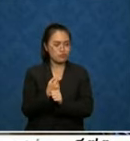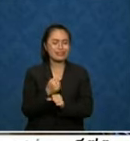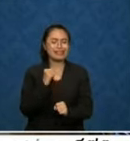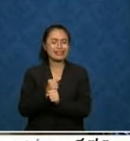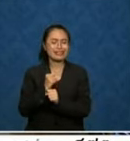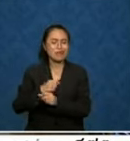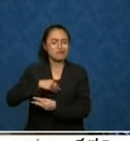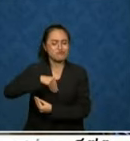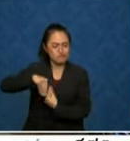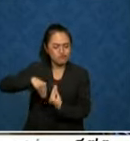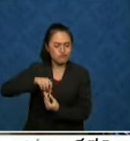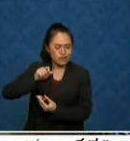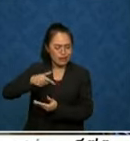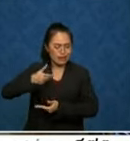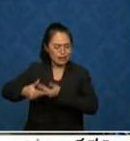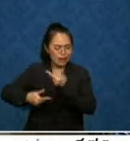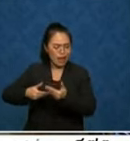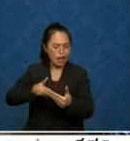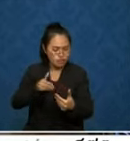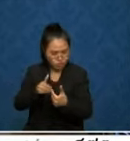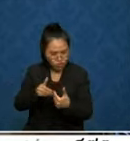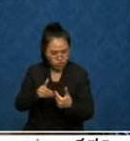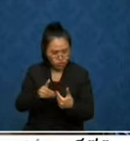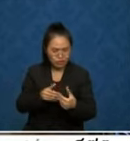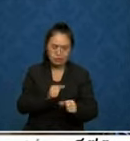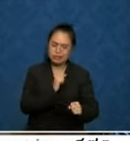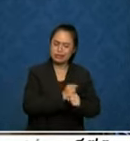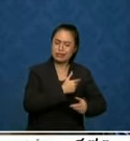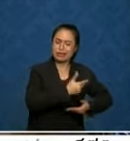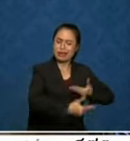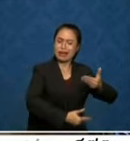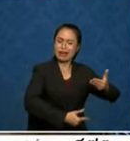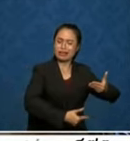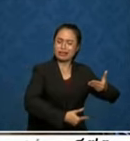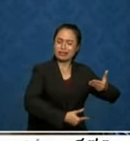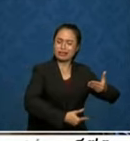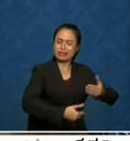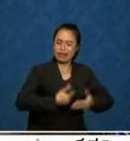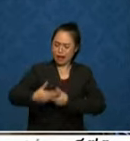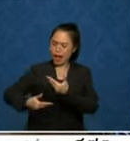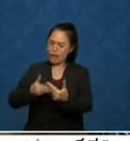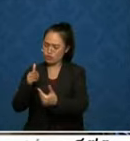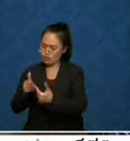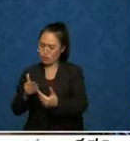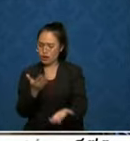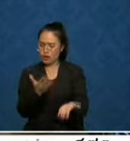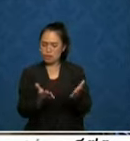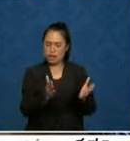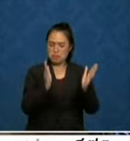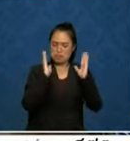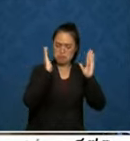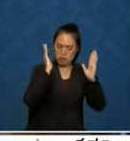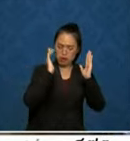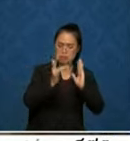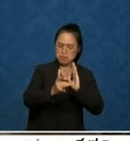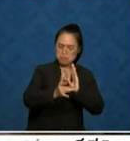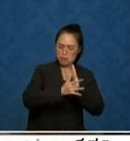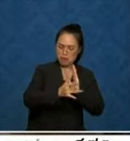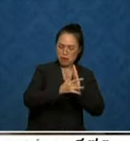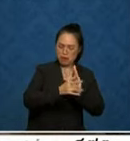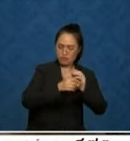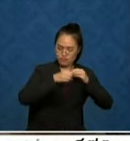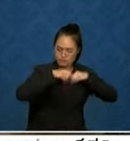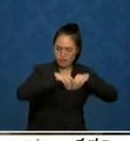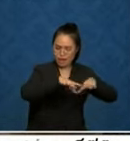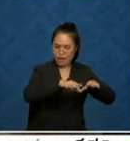รกิจขายตรงหรือทำการตลาดแบบตรงมีการใช้ประโยชน์จากการหาช่องว่าง